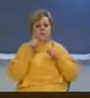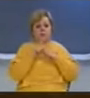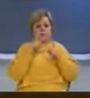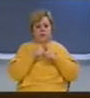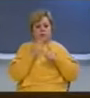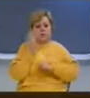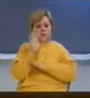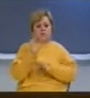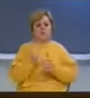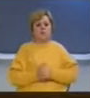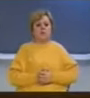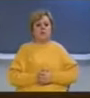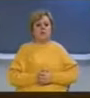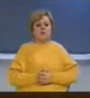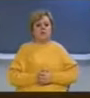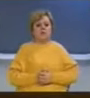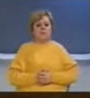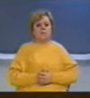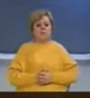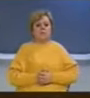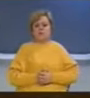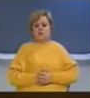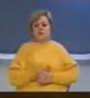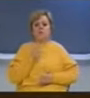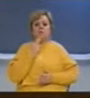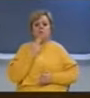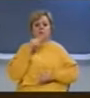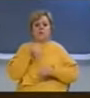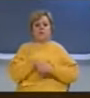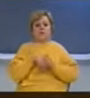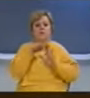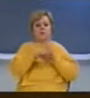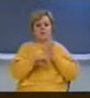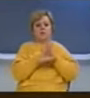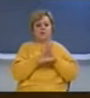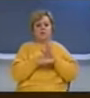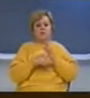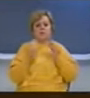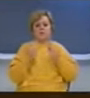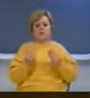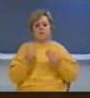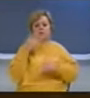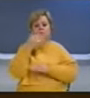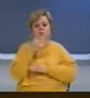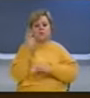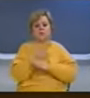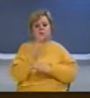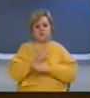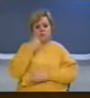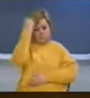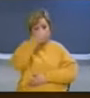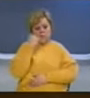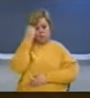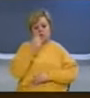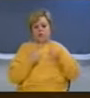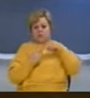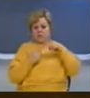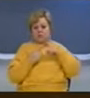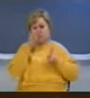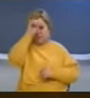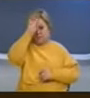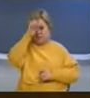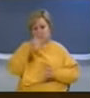të Kosovës, nuk do të votoj asnjë ligj që nuk është në të mirën e ndërmarrjeve të Kosovës në përgjithësi e të Trepqes në